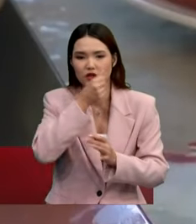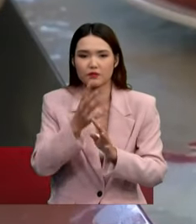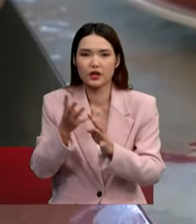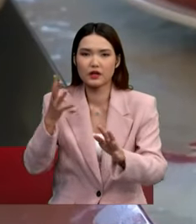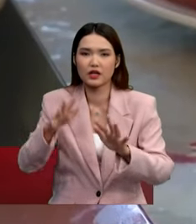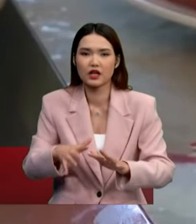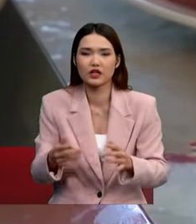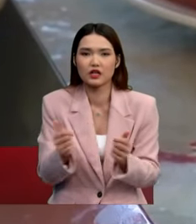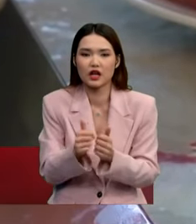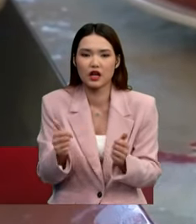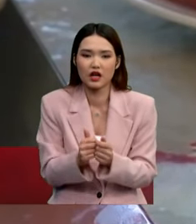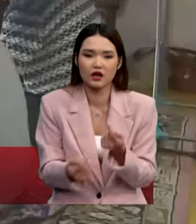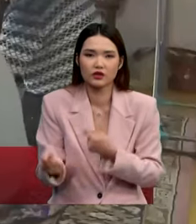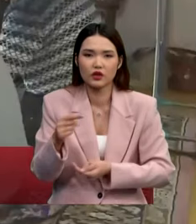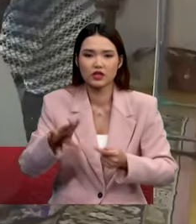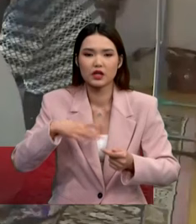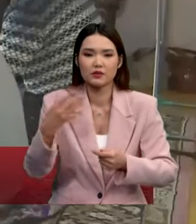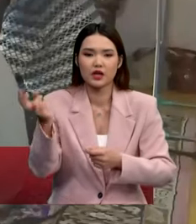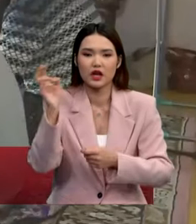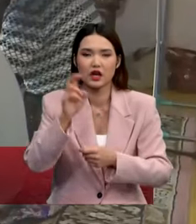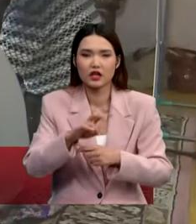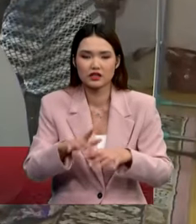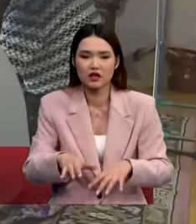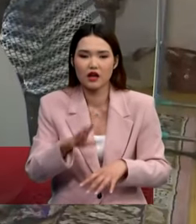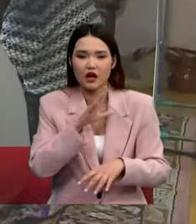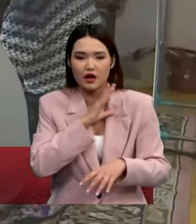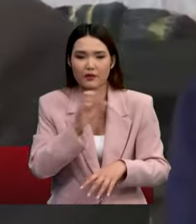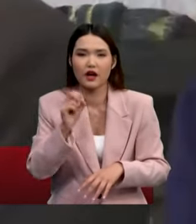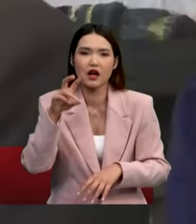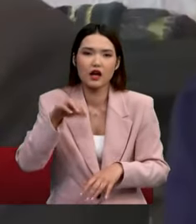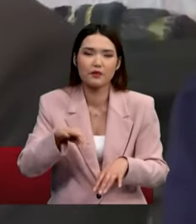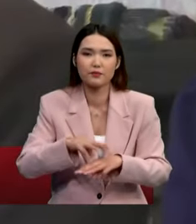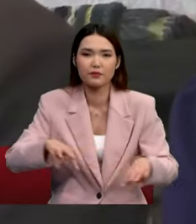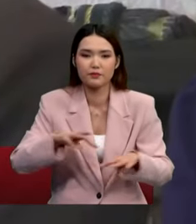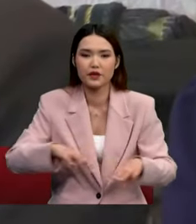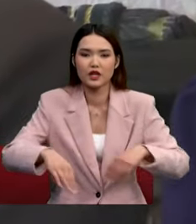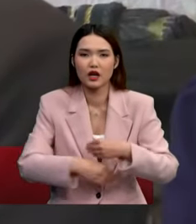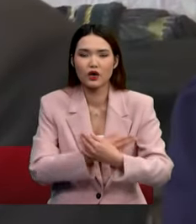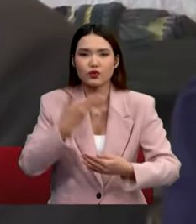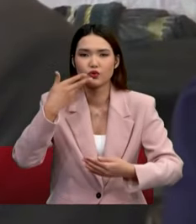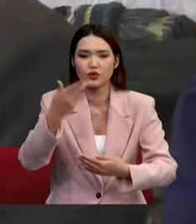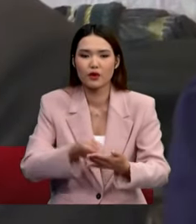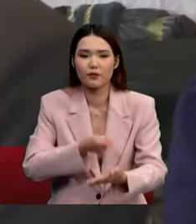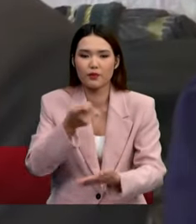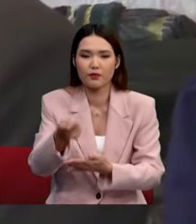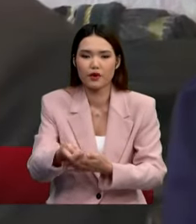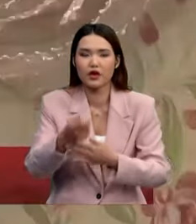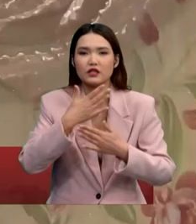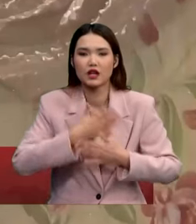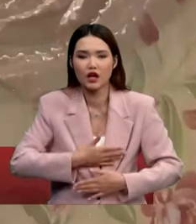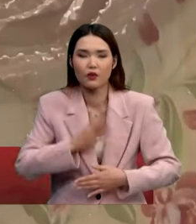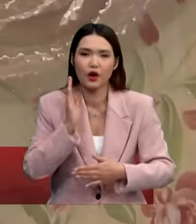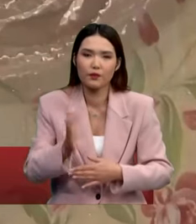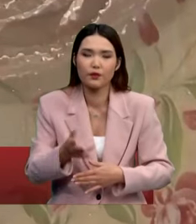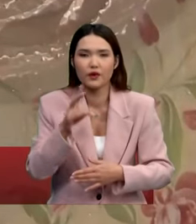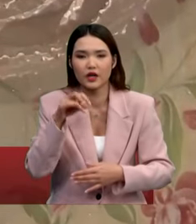тұрғандар арасында үлестіріліп, биыл келгендер қағылып қалған. Яғни әкімдік министрлікке қайта сұраным жібереді, ал ол қанағаттандырыла ма,